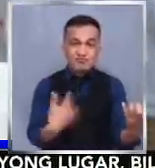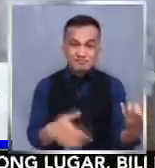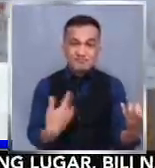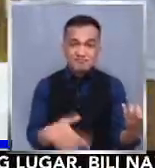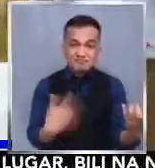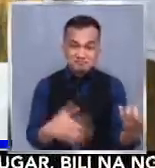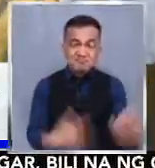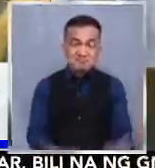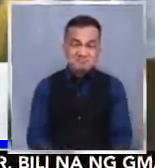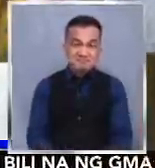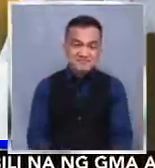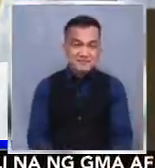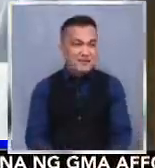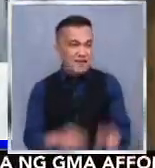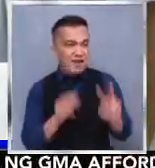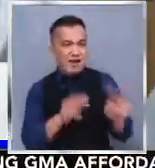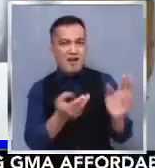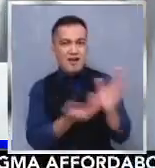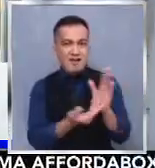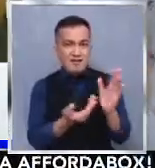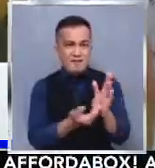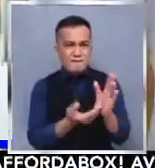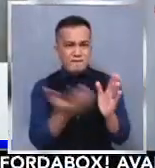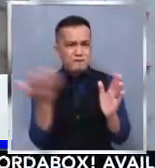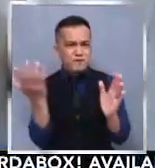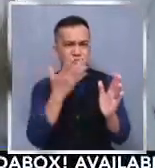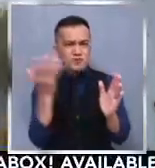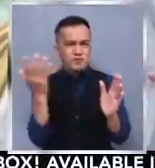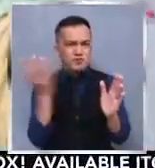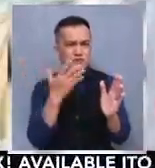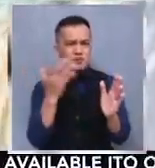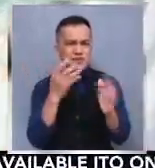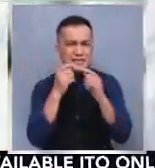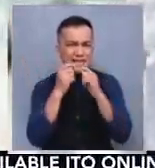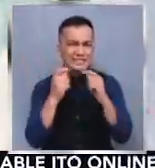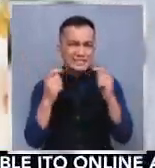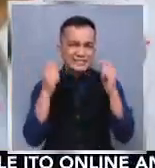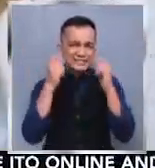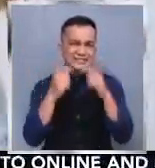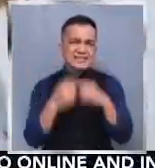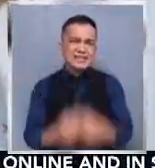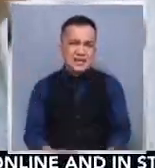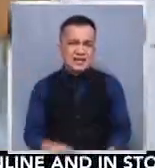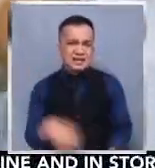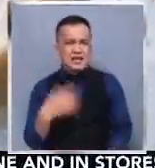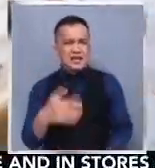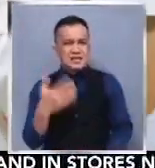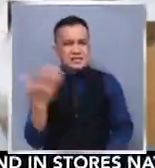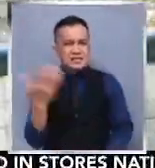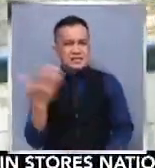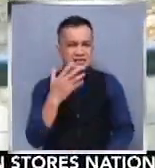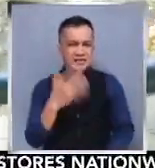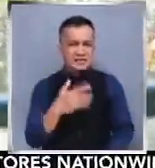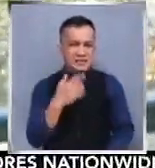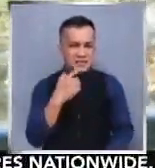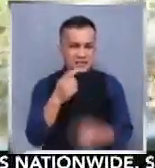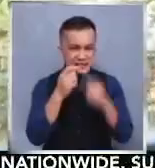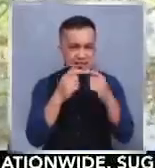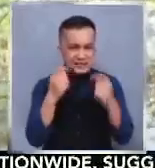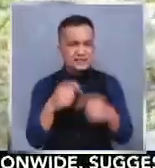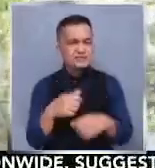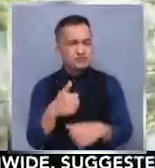Yan! What a beautiful, beautiful tiger. Tanga. He's 5 years old.